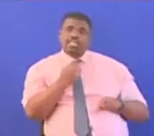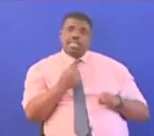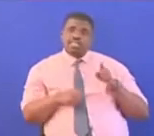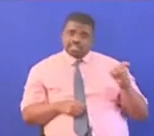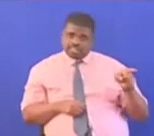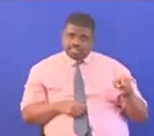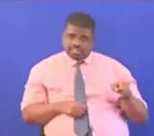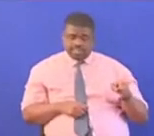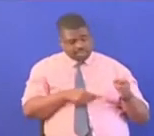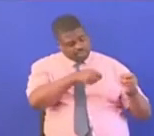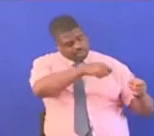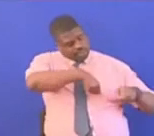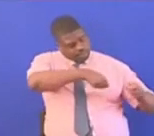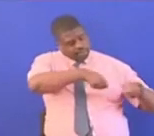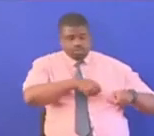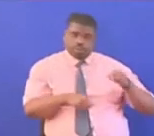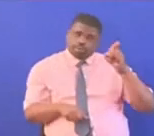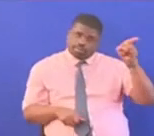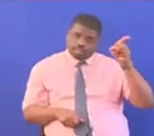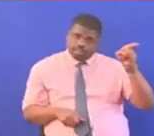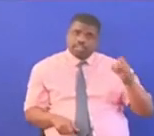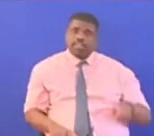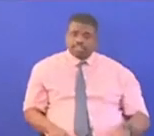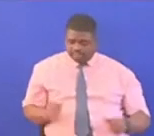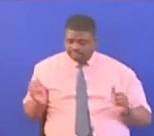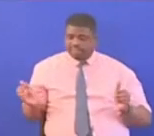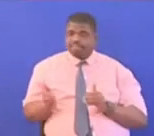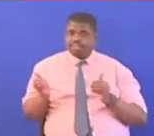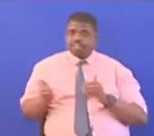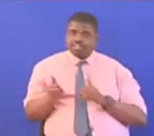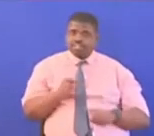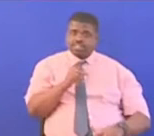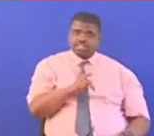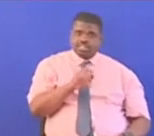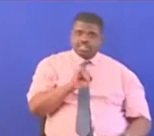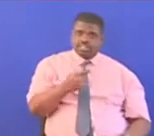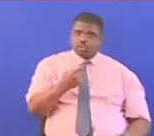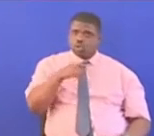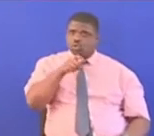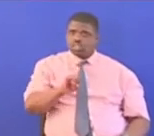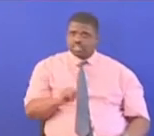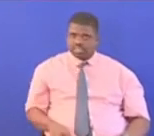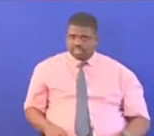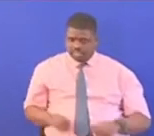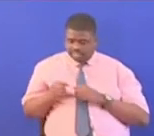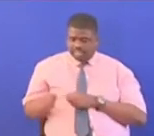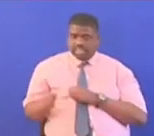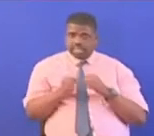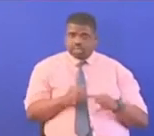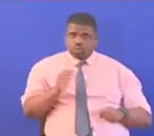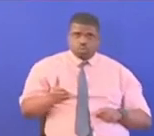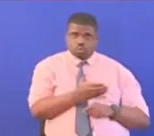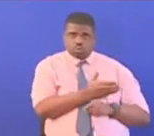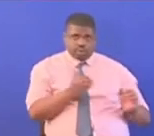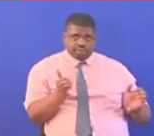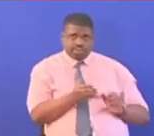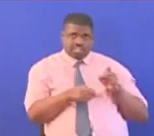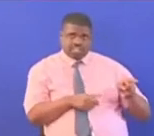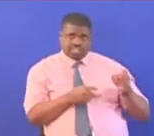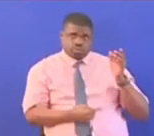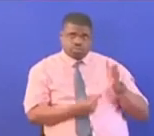ambayo imekuwa ikilinwa pale kwenye hifadhi ya Kigosi. Sasa kitendo cha kuondoa hifadhi hii